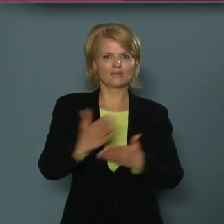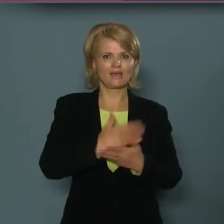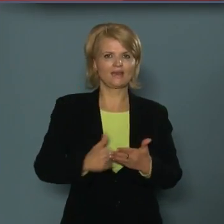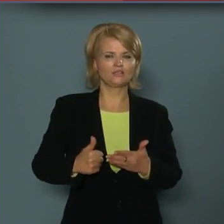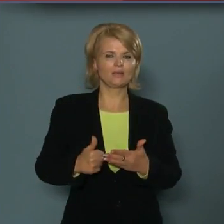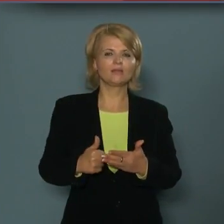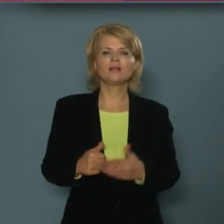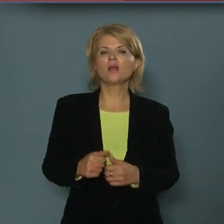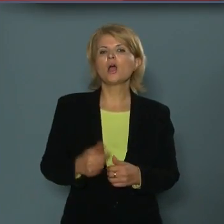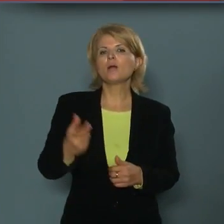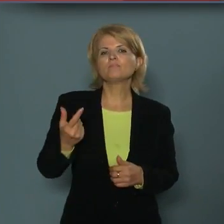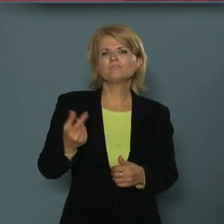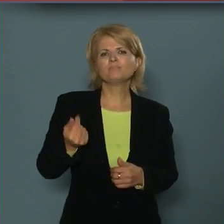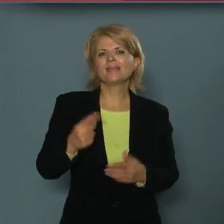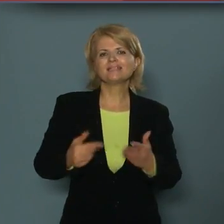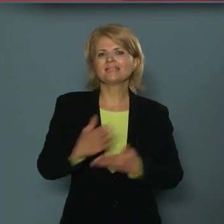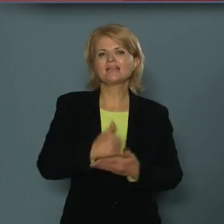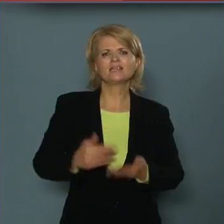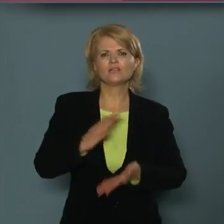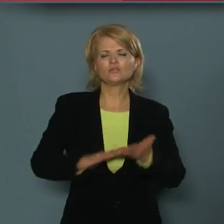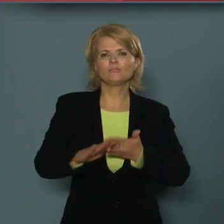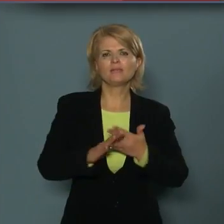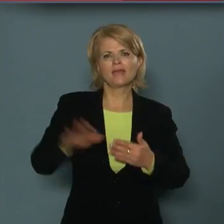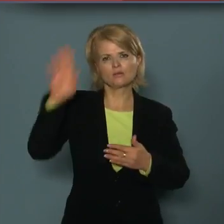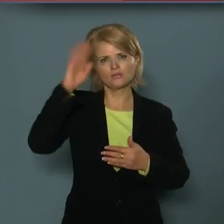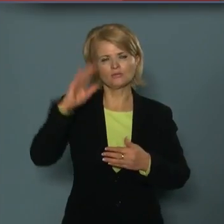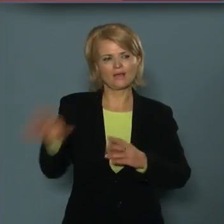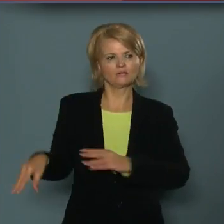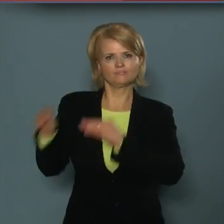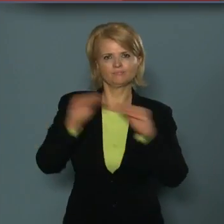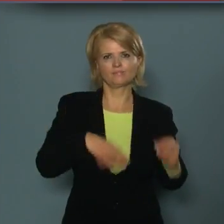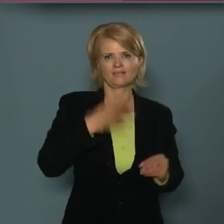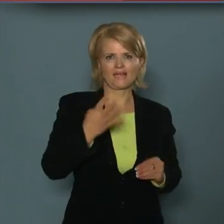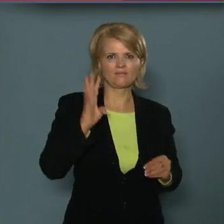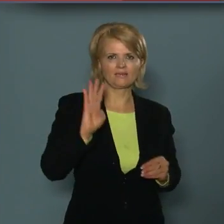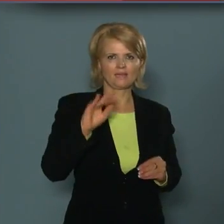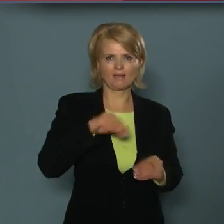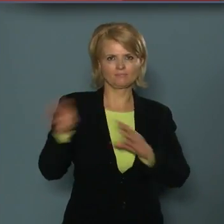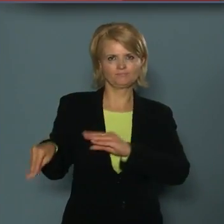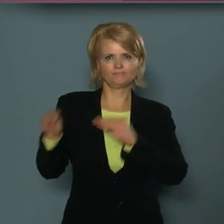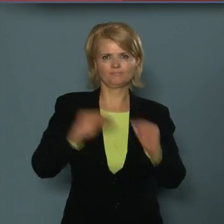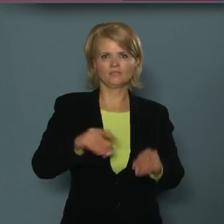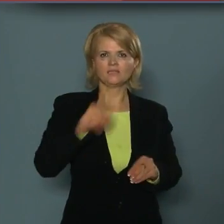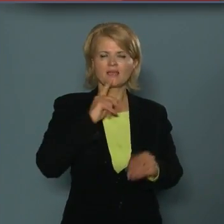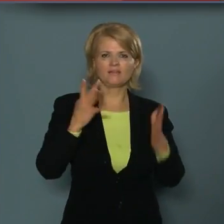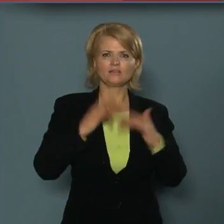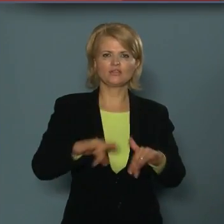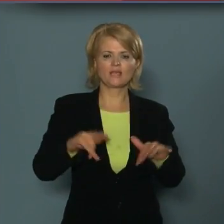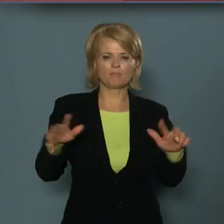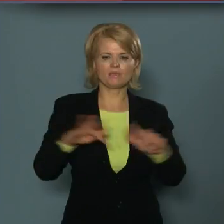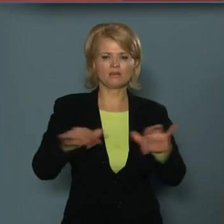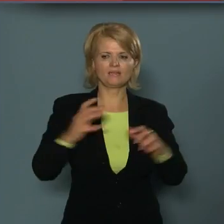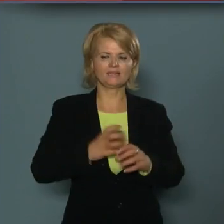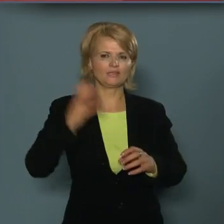egy indirekt pénzszerzés volt. Katonákat szállásoltak be hozzánk, 44-ben történt, és kevés volt a hely. A pianinót